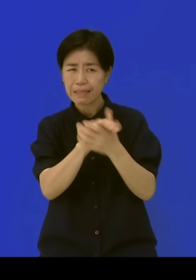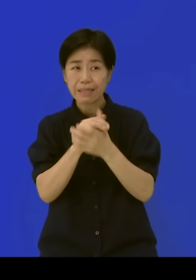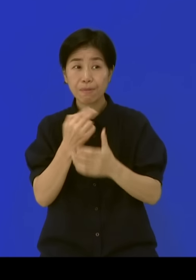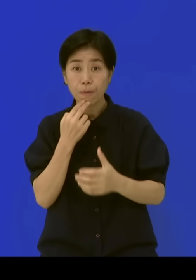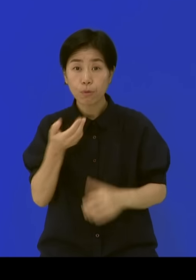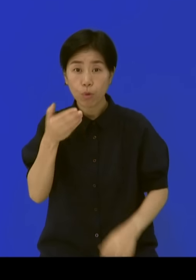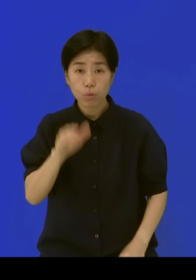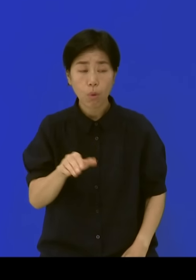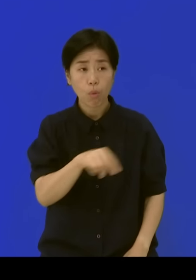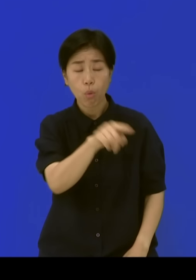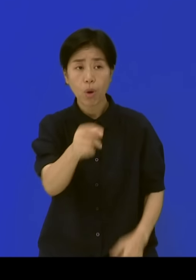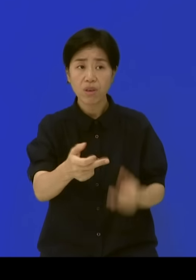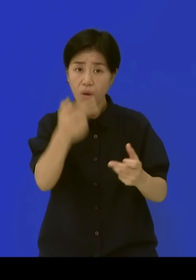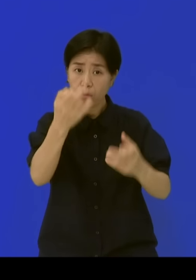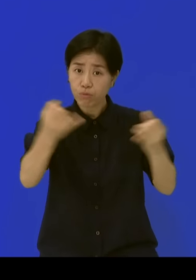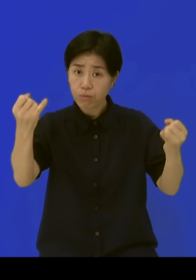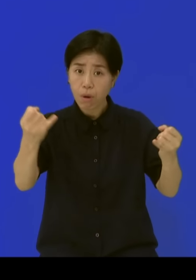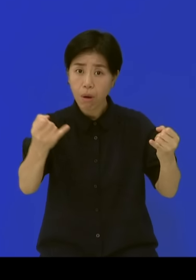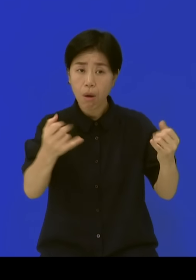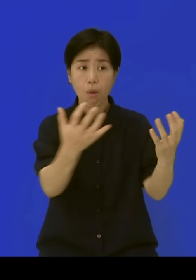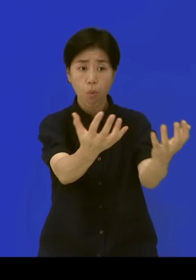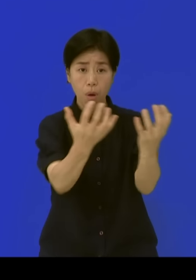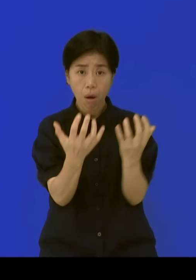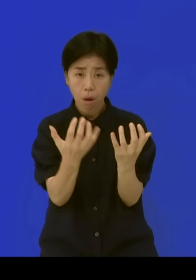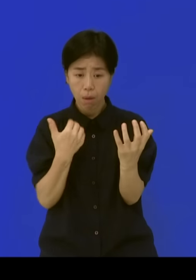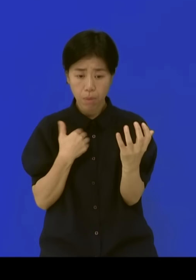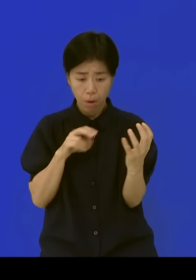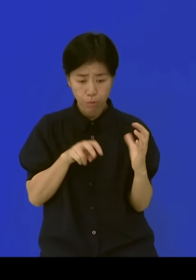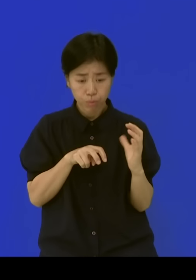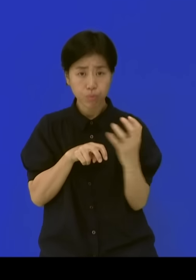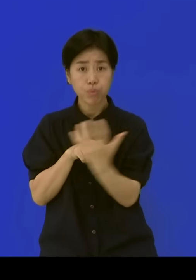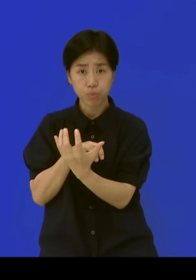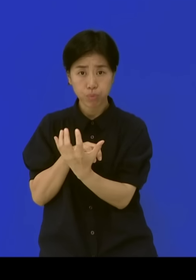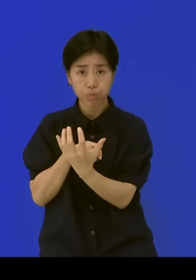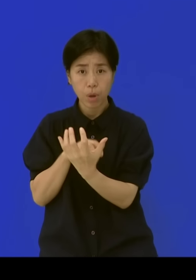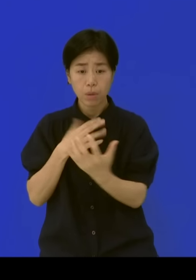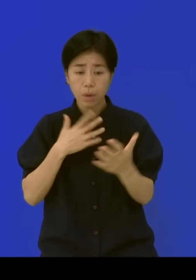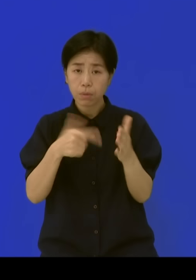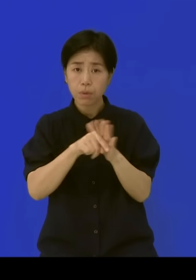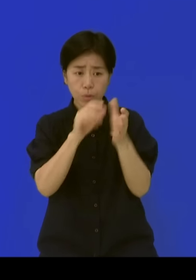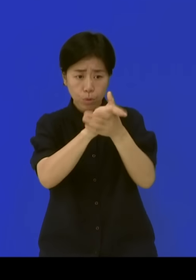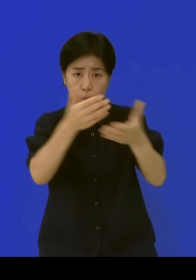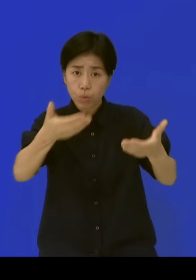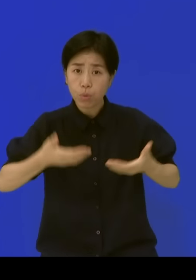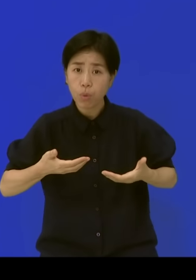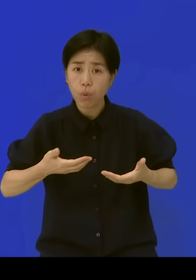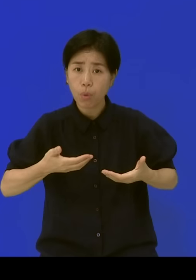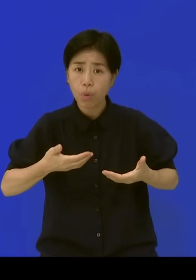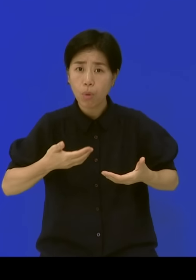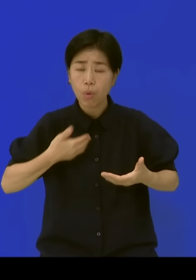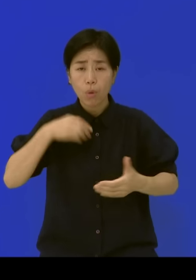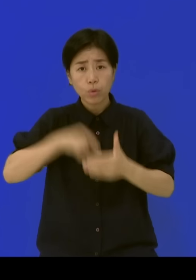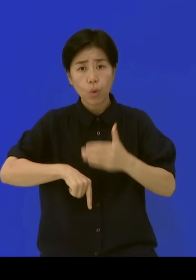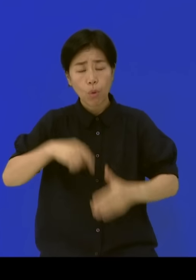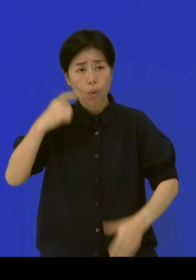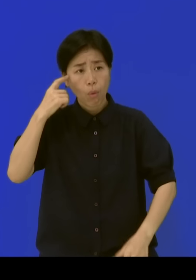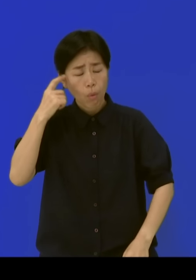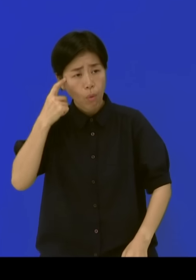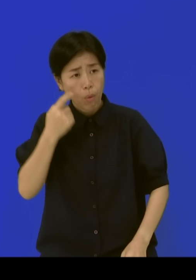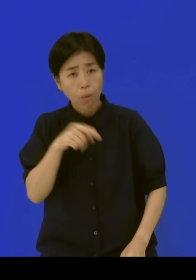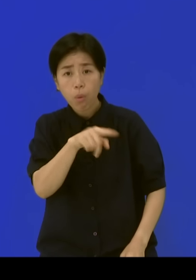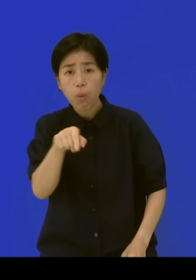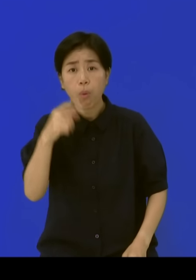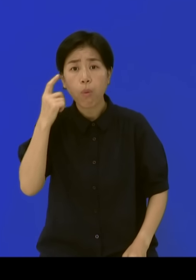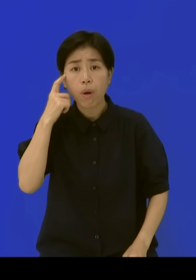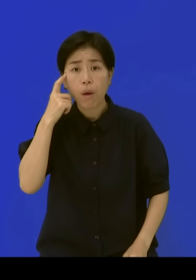이렇게 오셔서 저를 위해서 기도를 해주시는 거예요. 근데 제가 의아했어요. 이 사람들이 왜